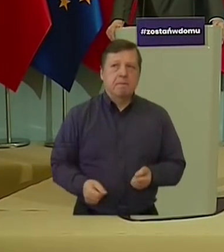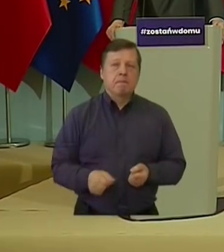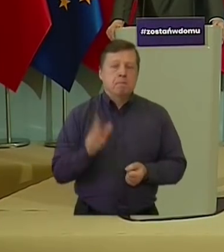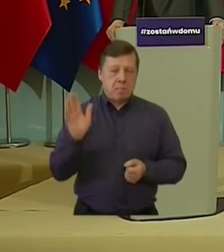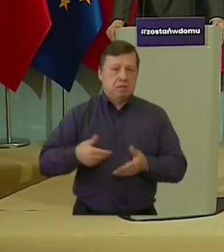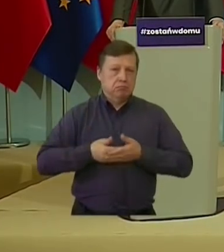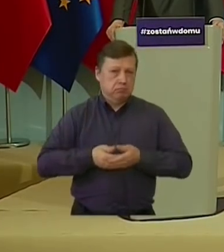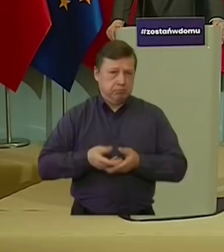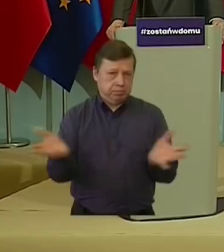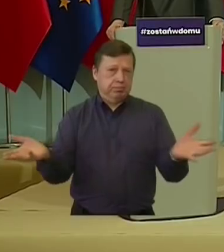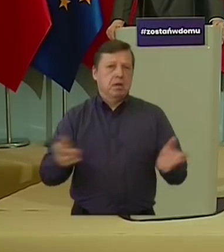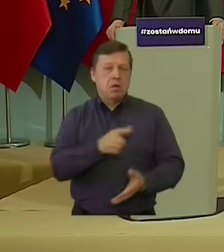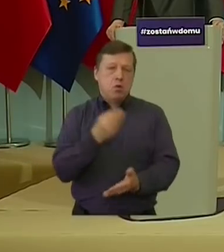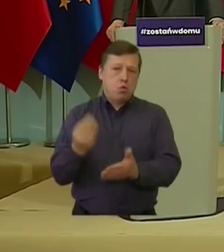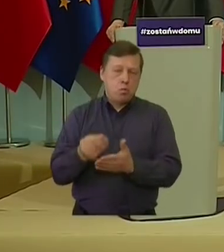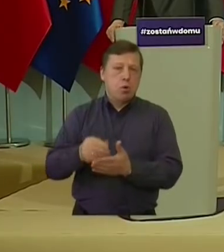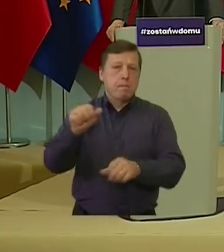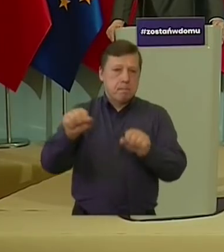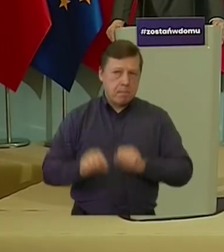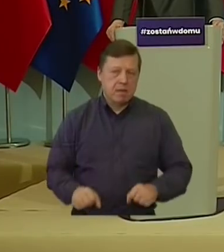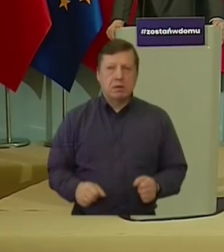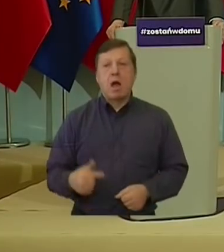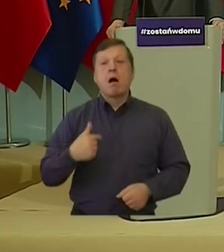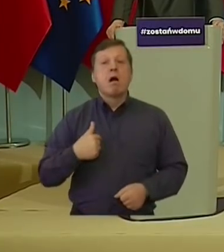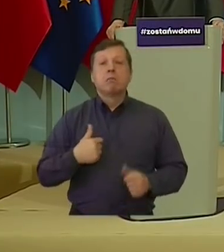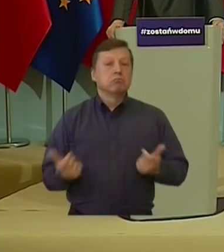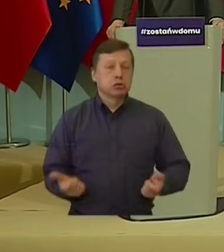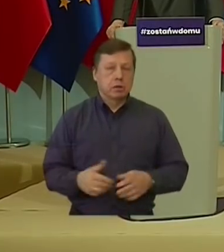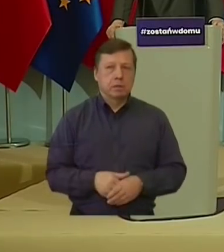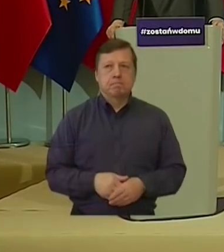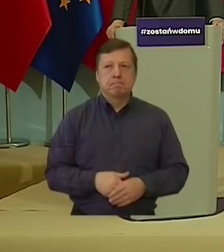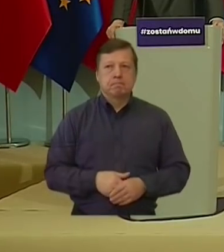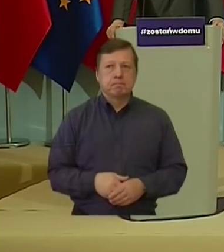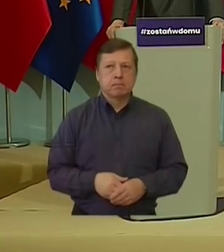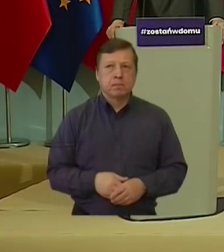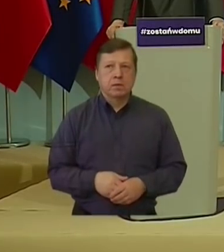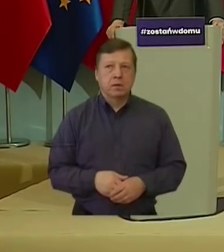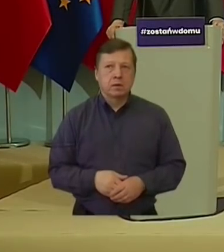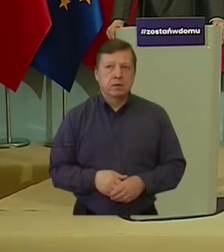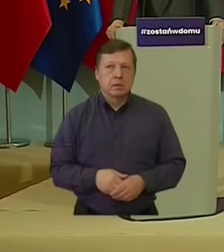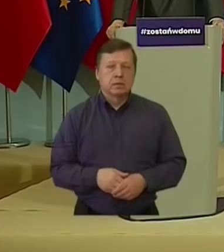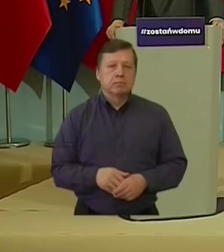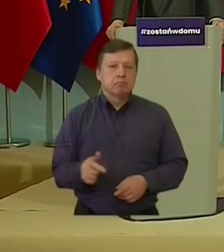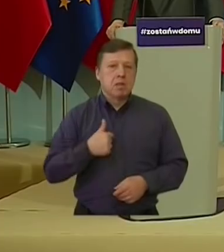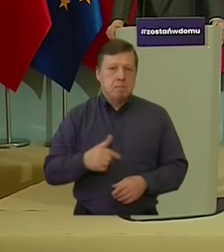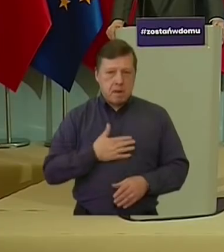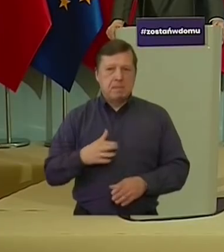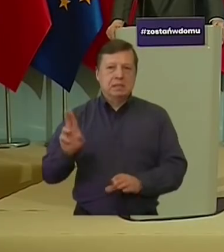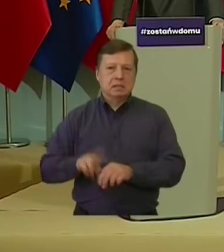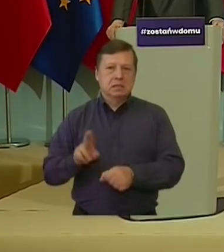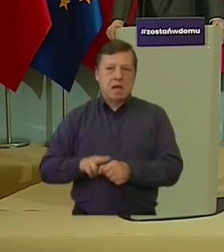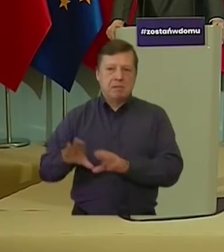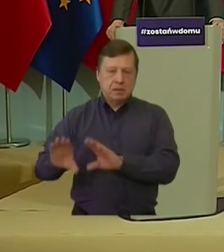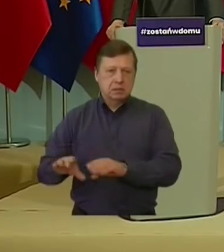znajdują się na rynku, kupują je banki, a my jakby stanowimy taką tutaj poduszkę. Banki wiedzą, że